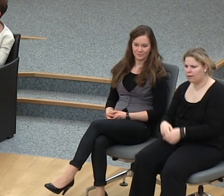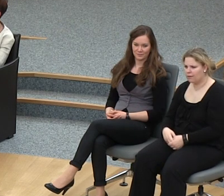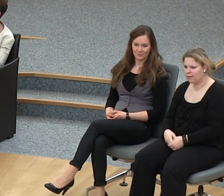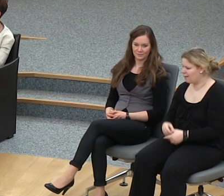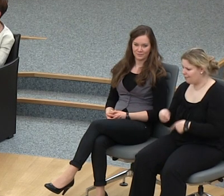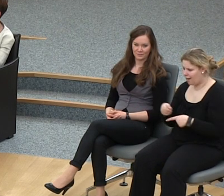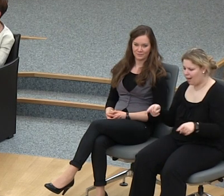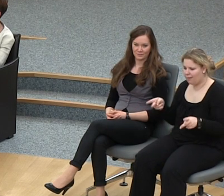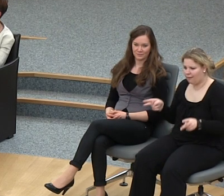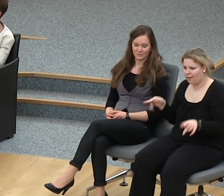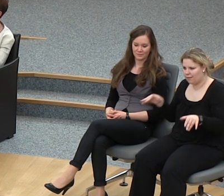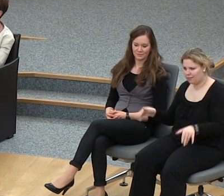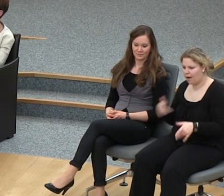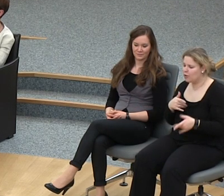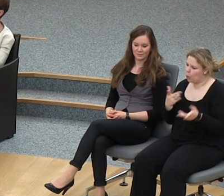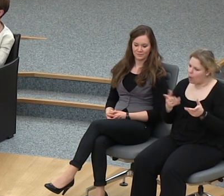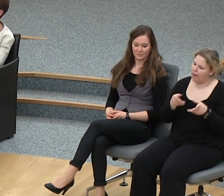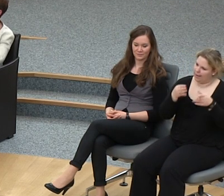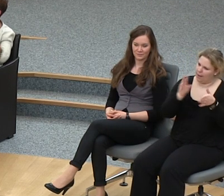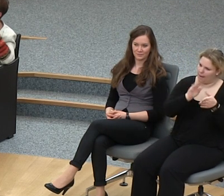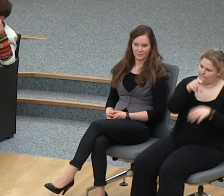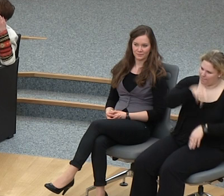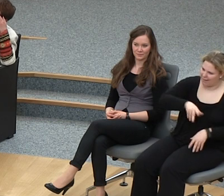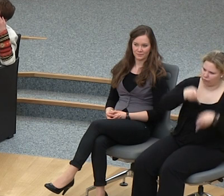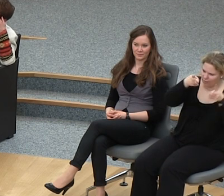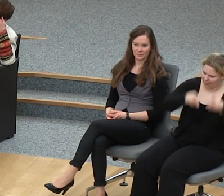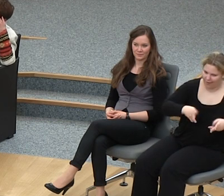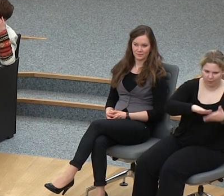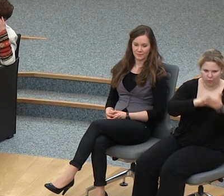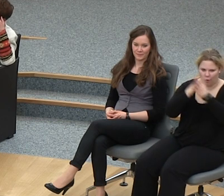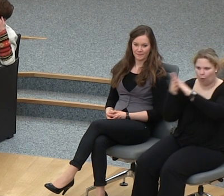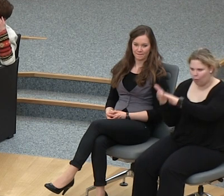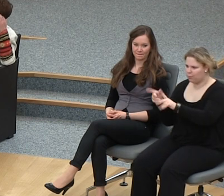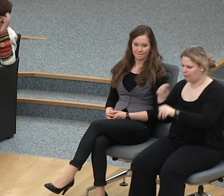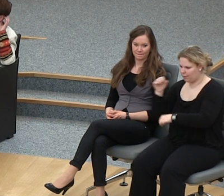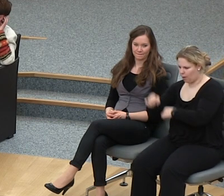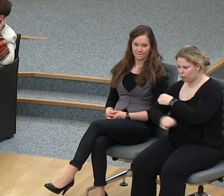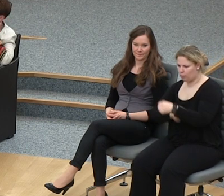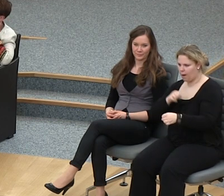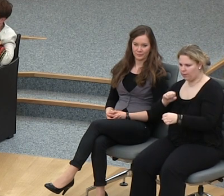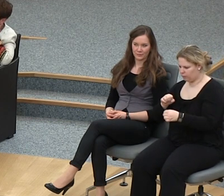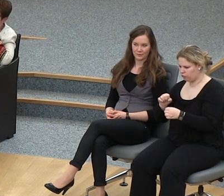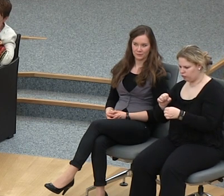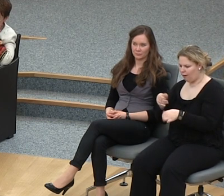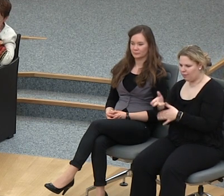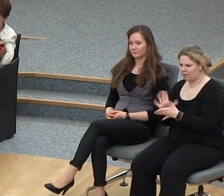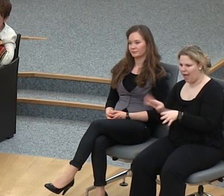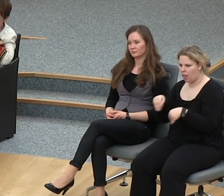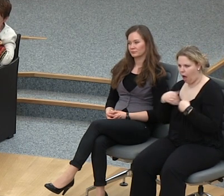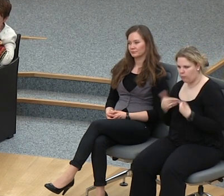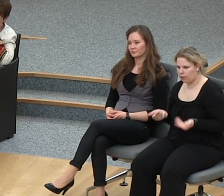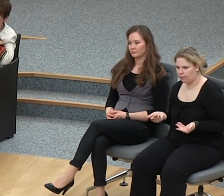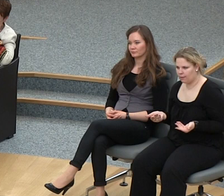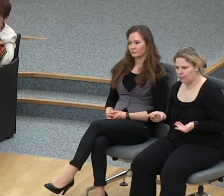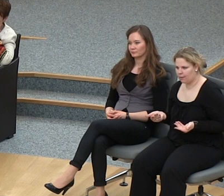Es ist ein Konzept aber zur Umsetzung der Menschenrechte. Das müssen wir uns klar machen. Und die Menschenrechte, die einzuhalten, hat sowohl